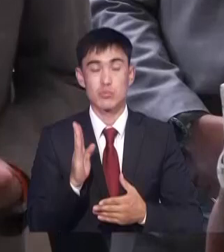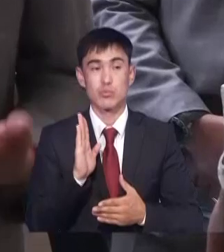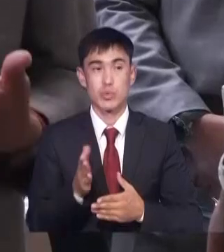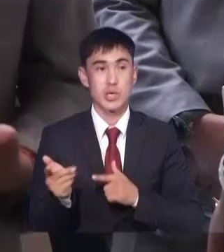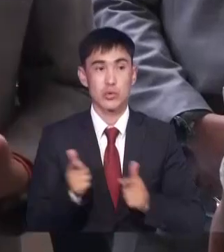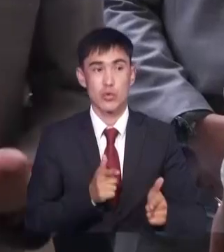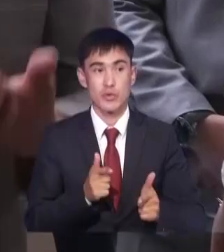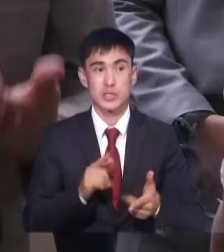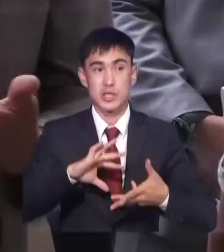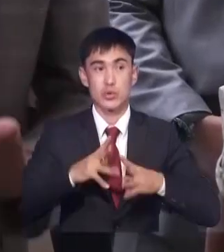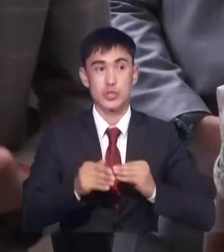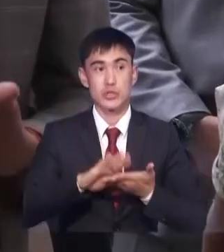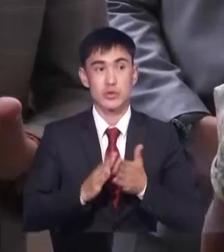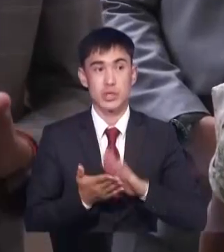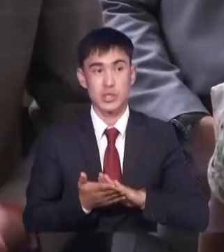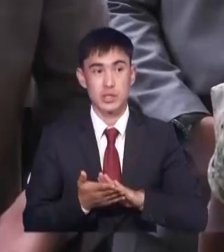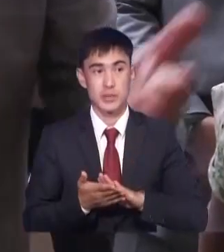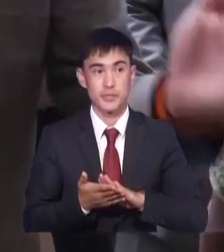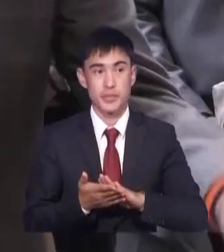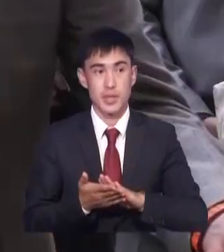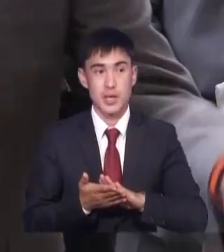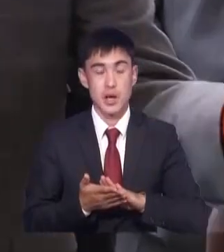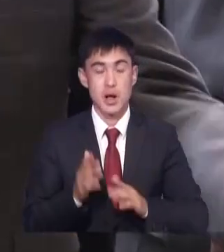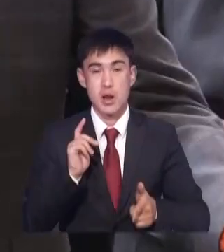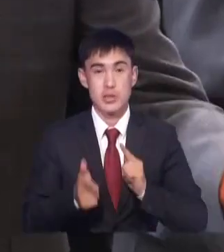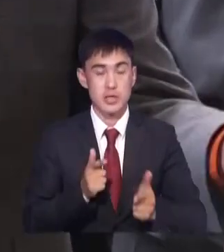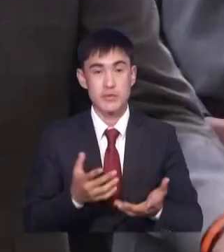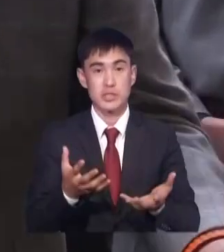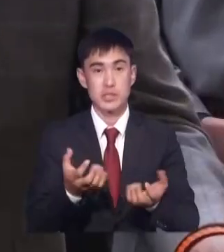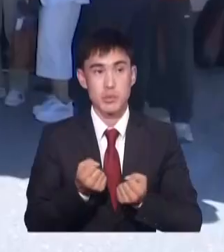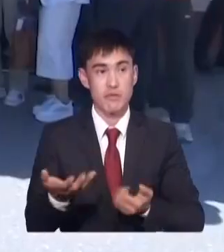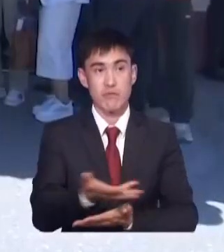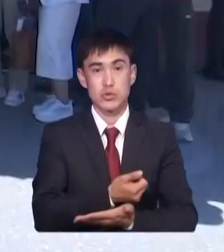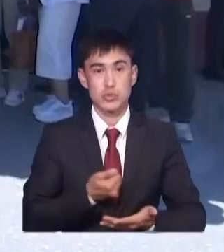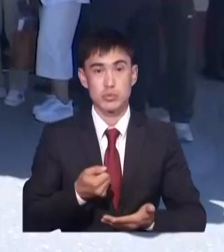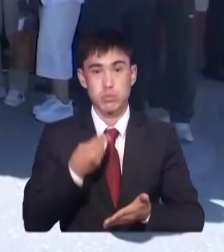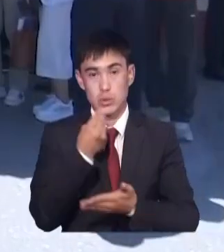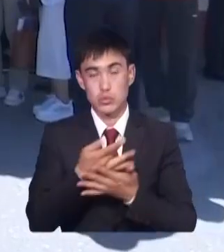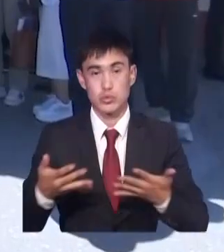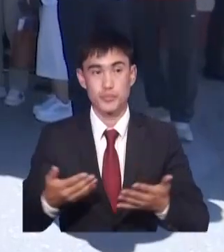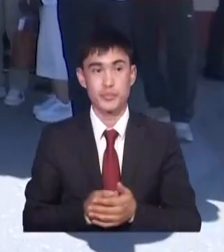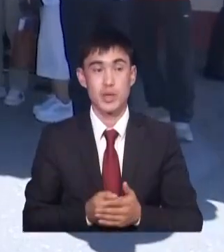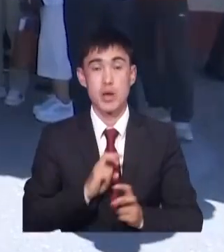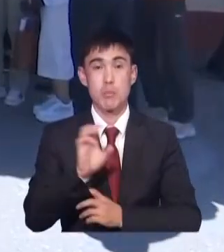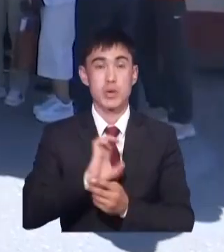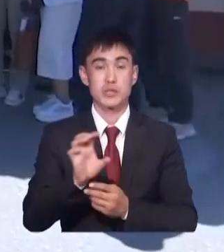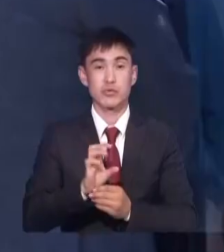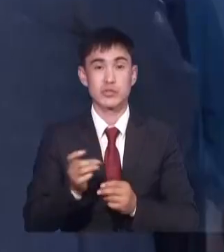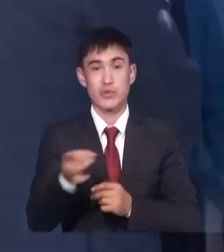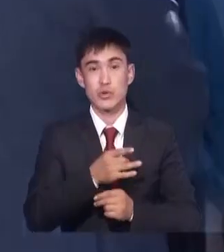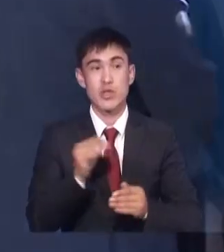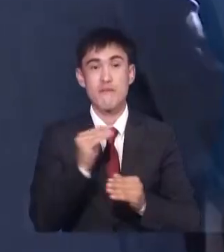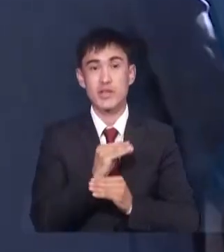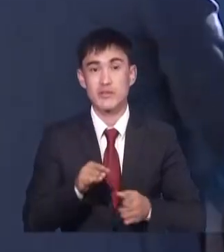мы готовы как бы заключать офтейк-контракты, то есть гарантированно забирать вашу продукцию. Якорные производства в регионе способствуют